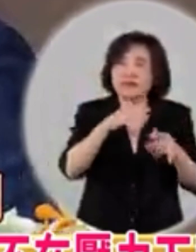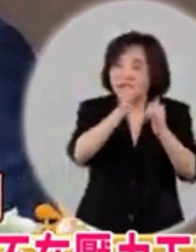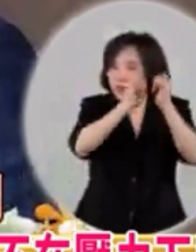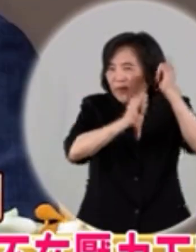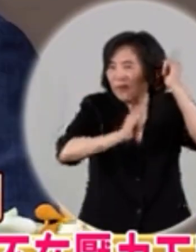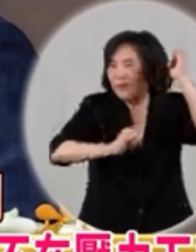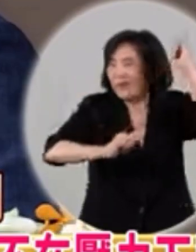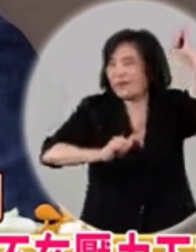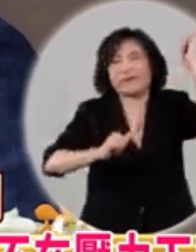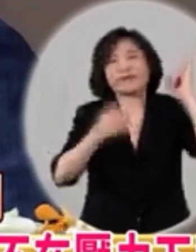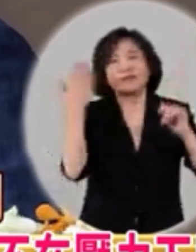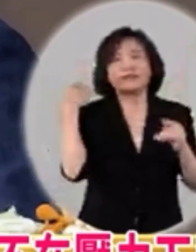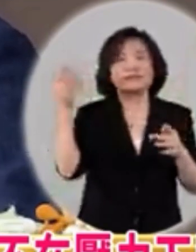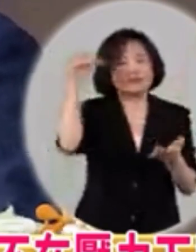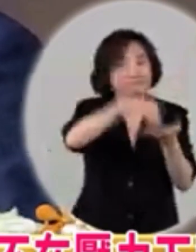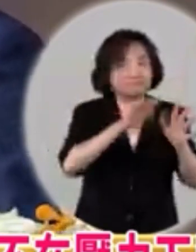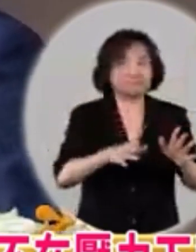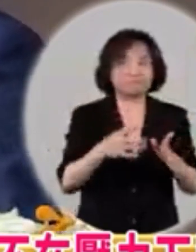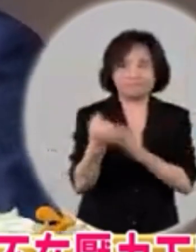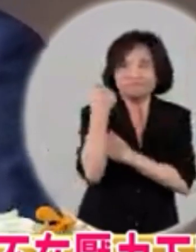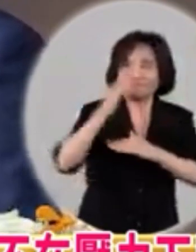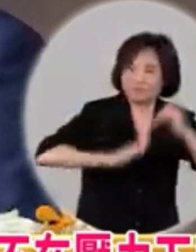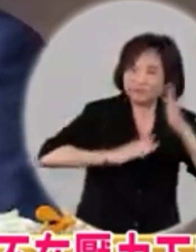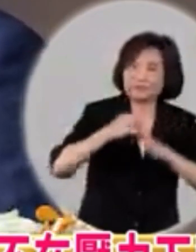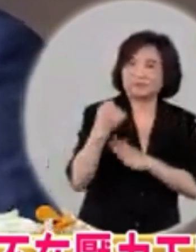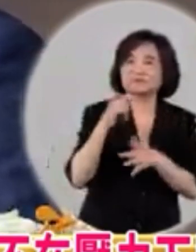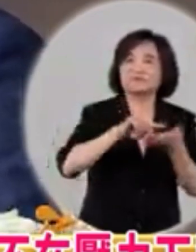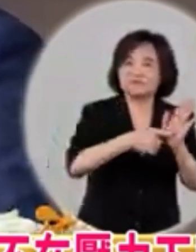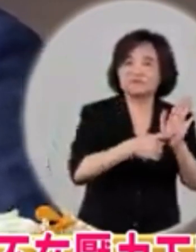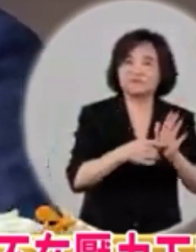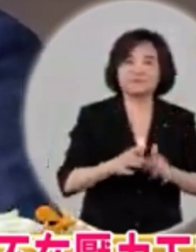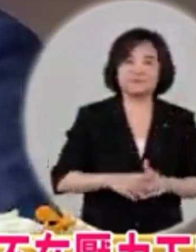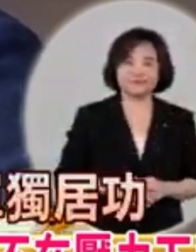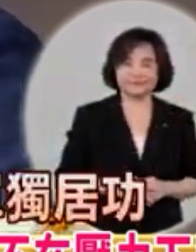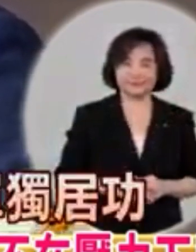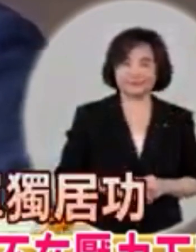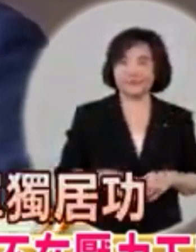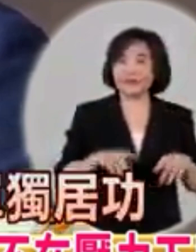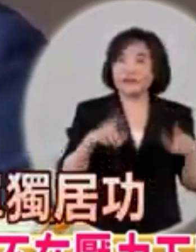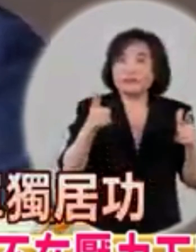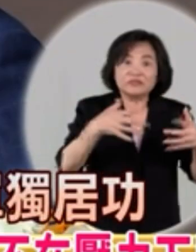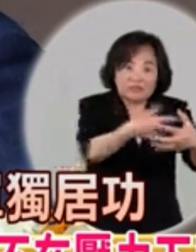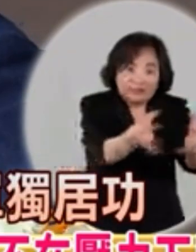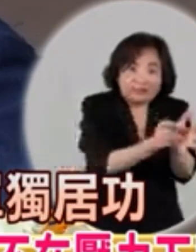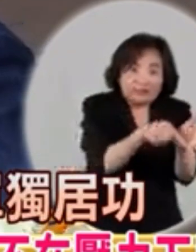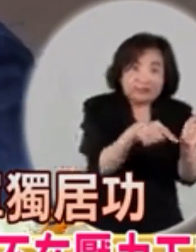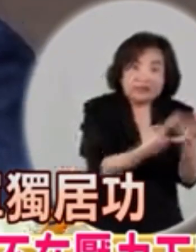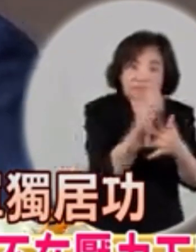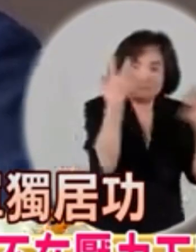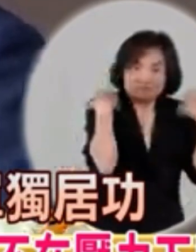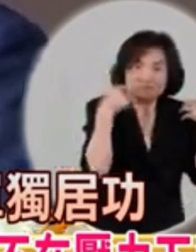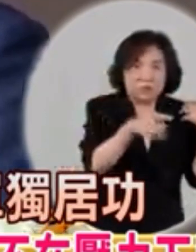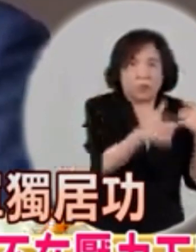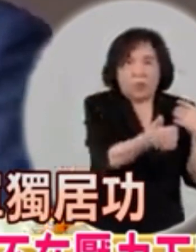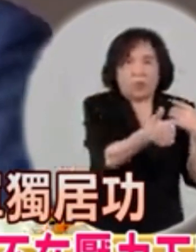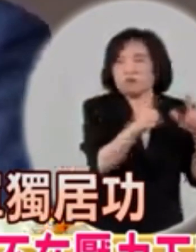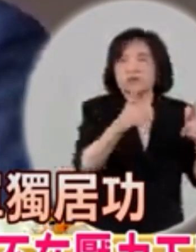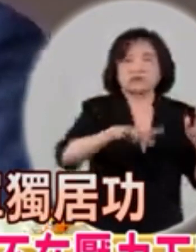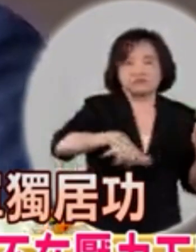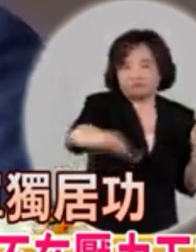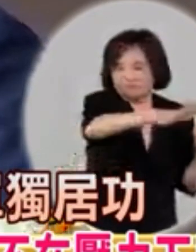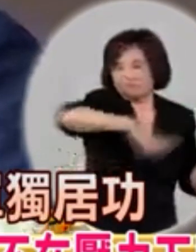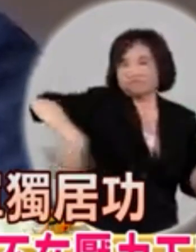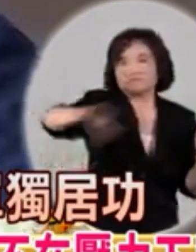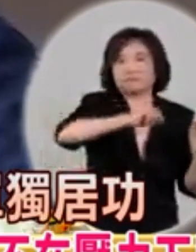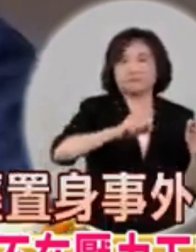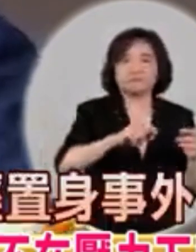们共同努力的成果。没有一群人 可以单独鞠躬，也没有